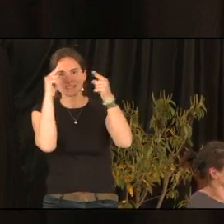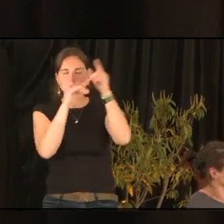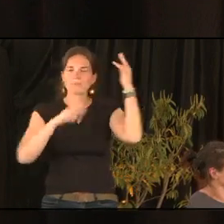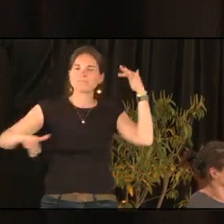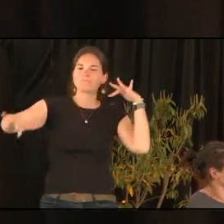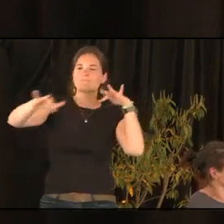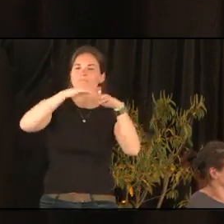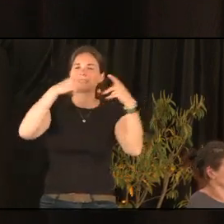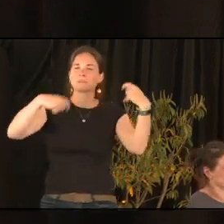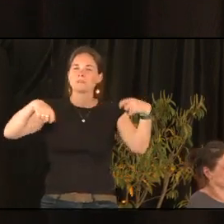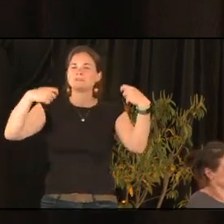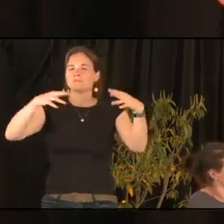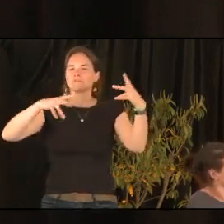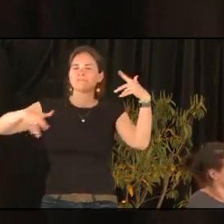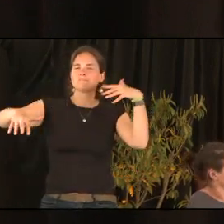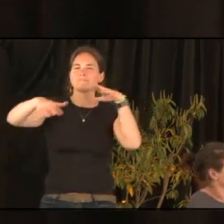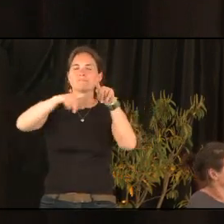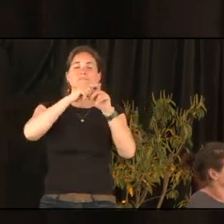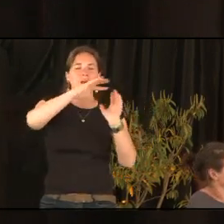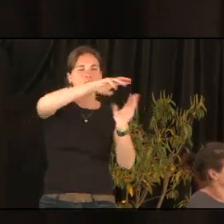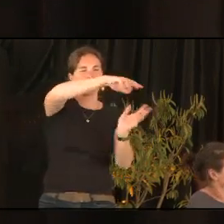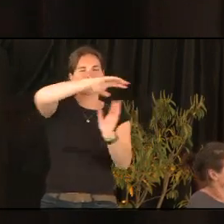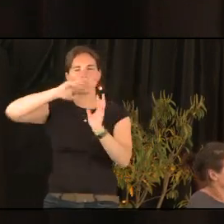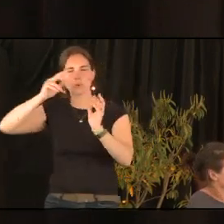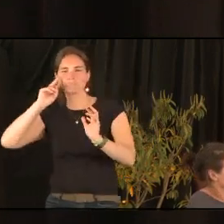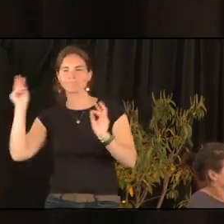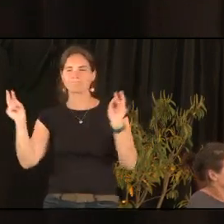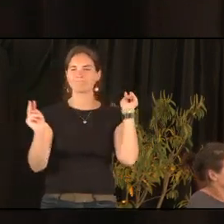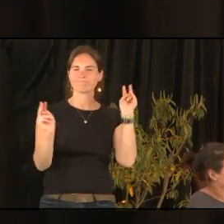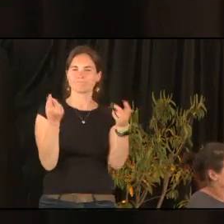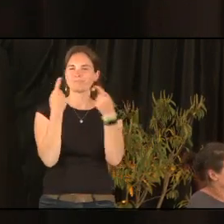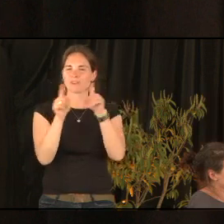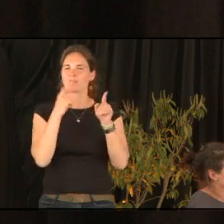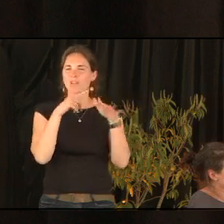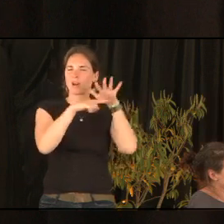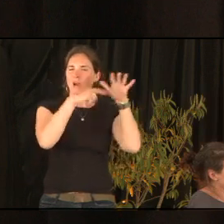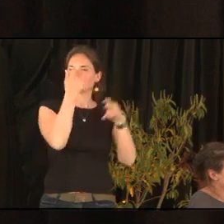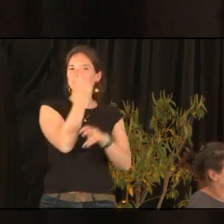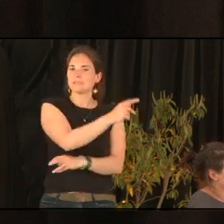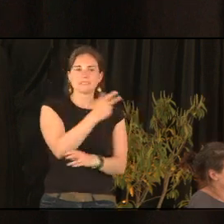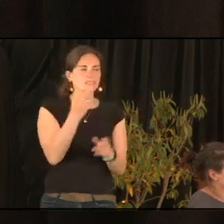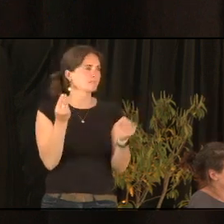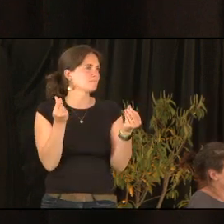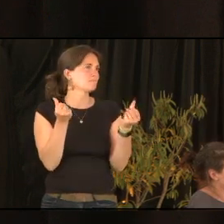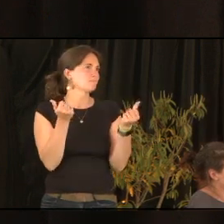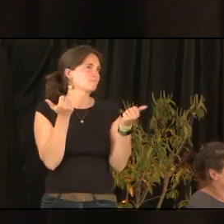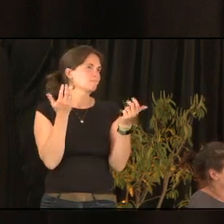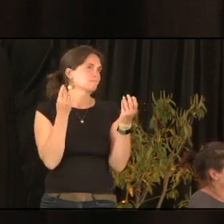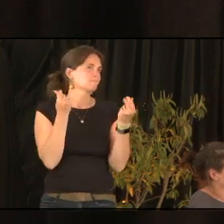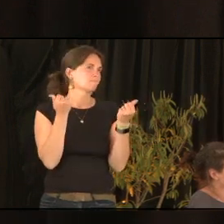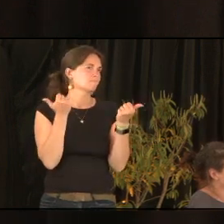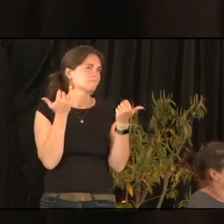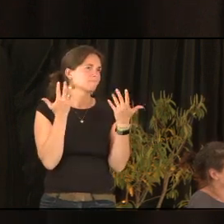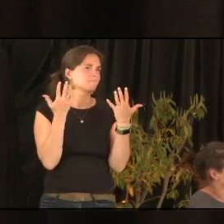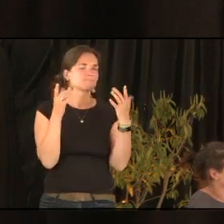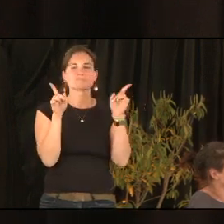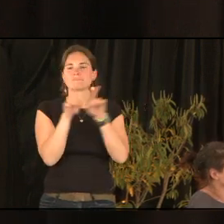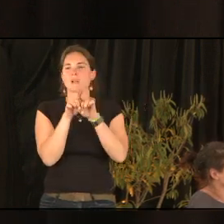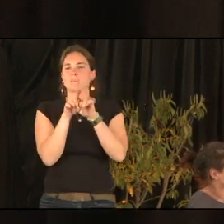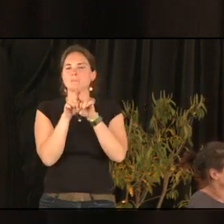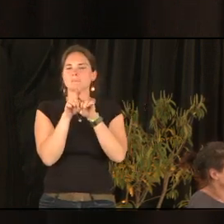saisir poétiquement, comment approcher par le langage ces deux territoires qui me sont inconnus. Comment dire la sensation de